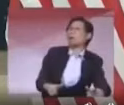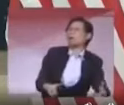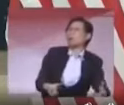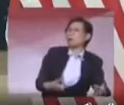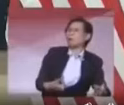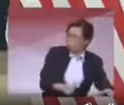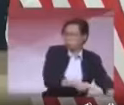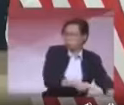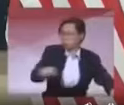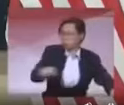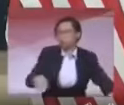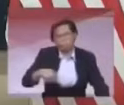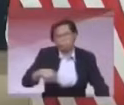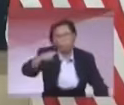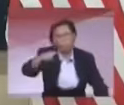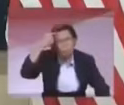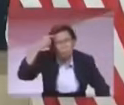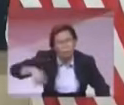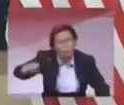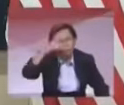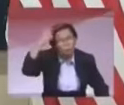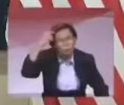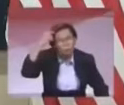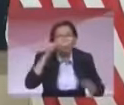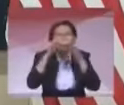Cuba saudara dan saudari bayangkan, Kuching